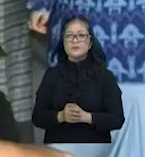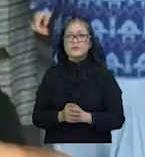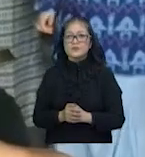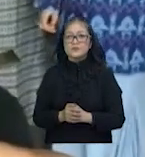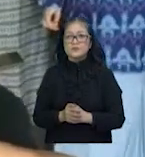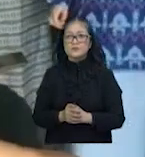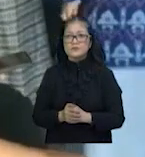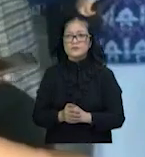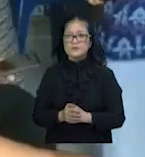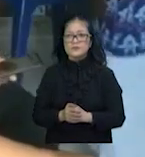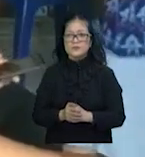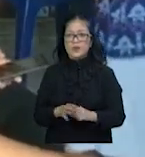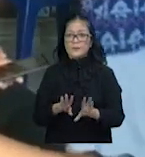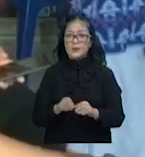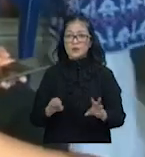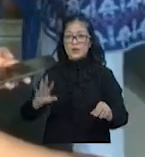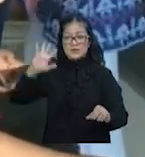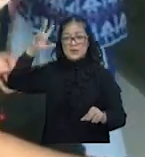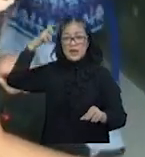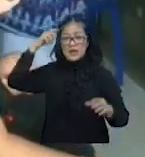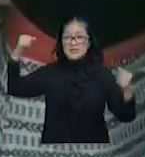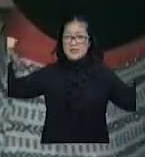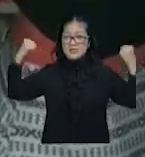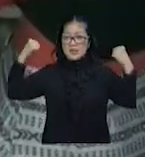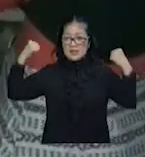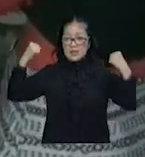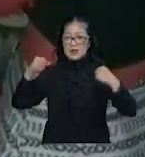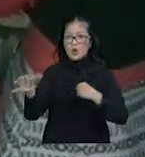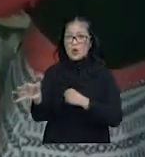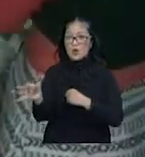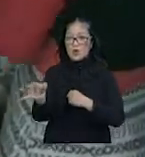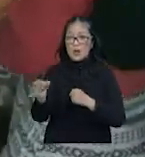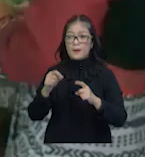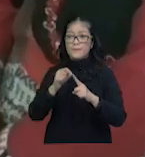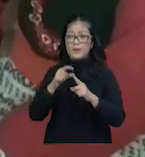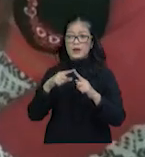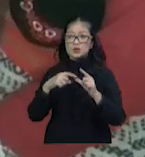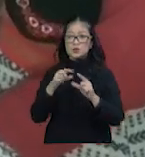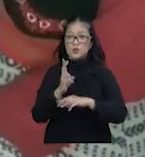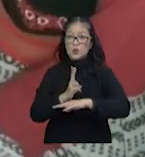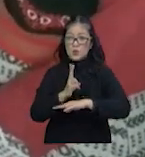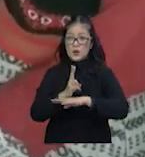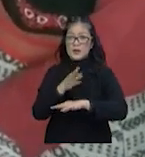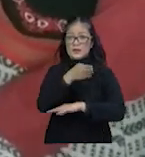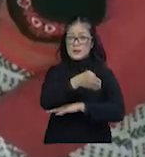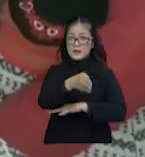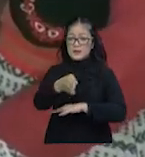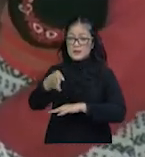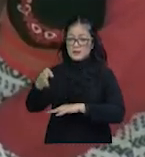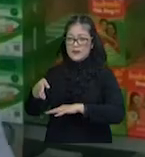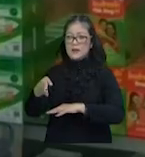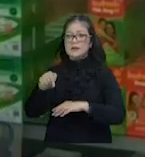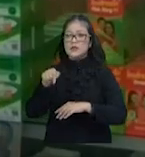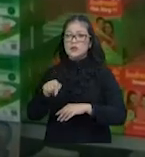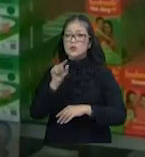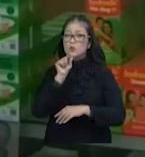Satu persatu petugas Dinas Kesehatan Pemkot Pasuruan mendatangi beberapa apotek seperti yang ada di Jalan Hayam Wuruk dan Gajah Mada, Kota Pasuruan, Jawa